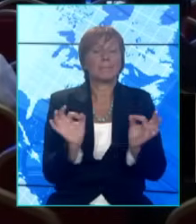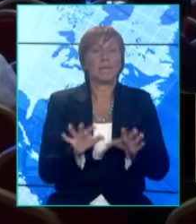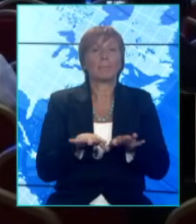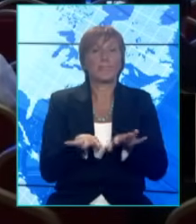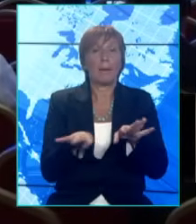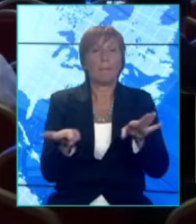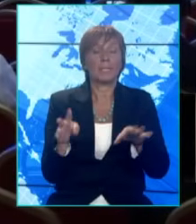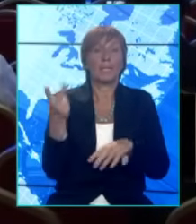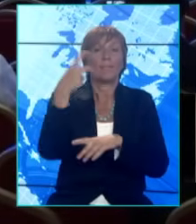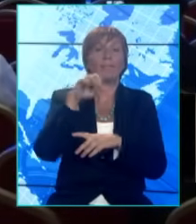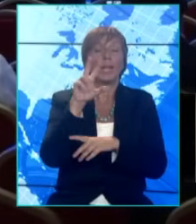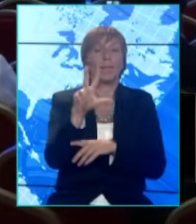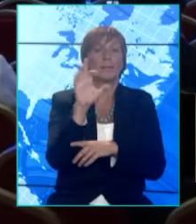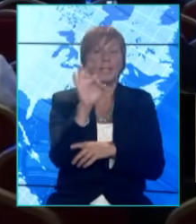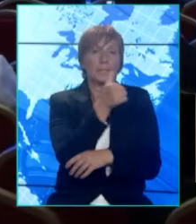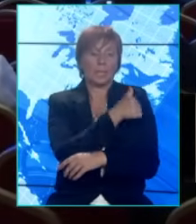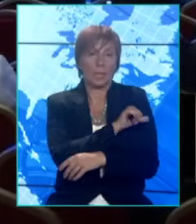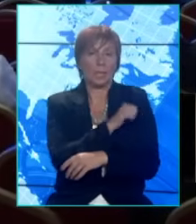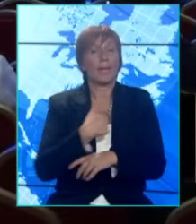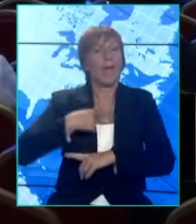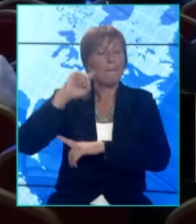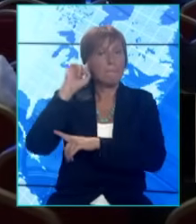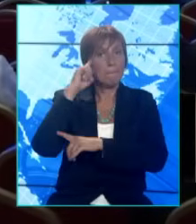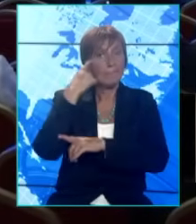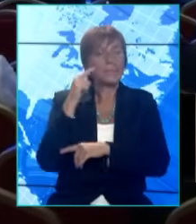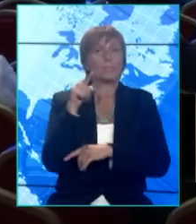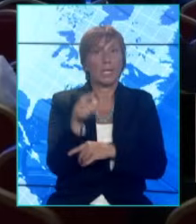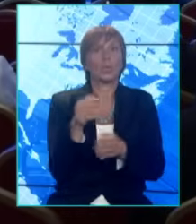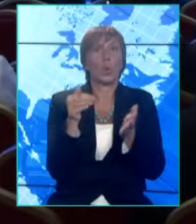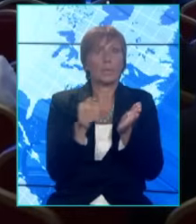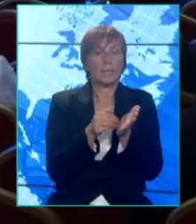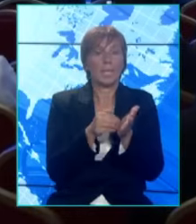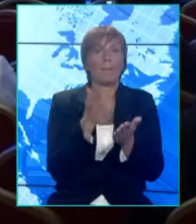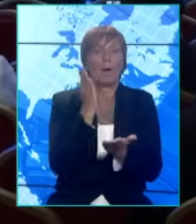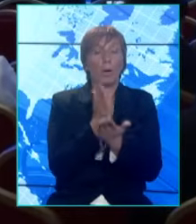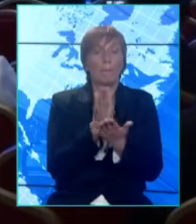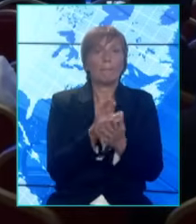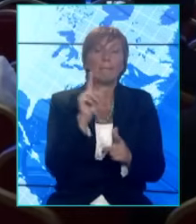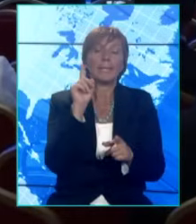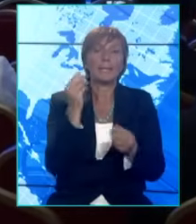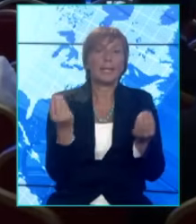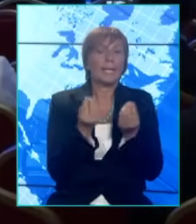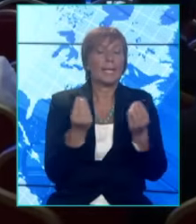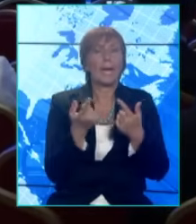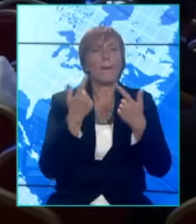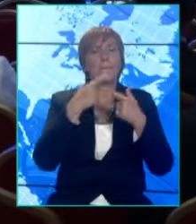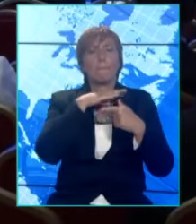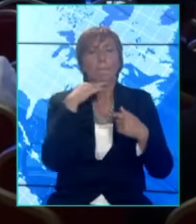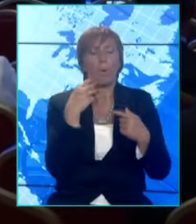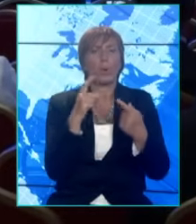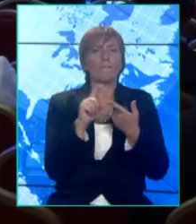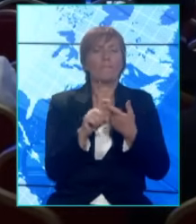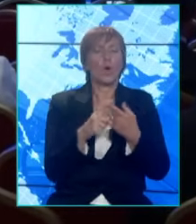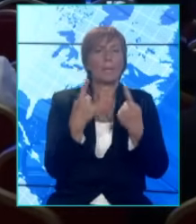proširenje 2030. Ja mislim da bi to trebao biti neki pogotovo formalni